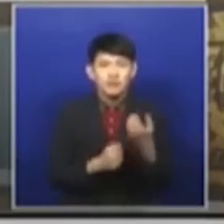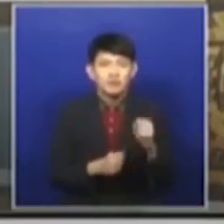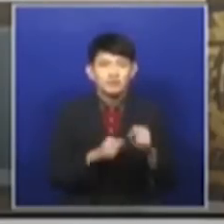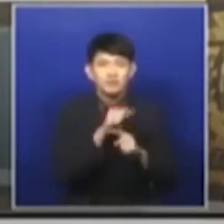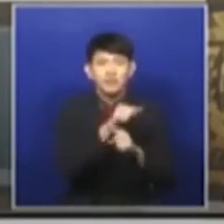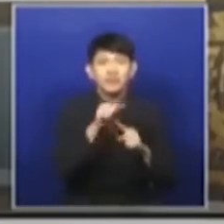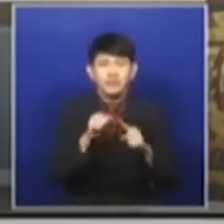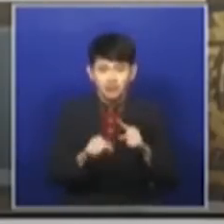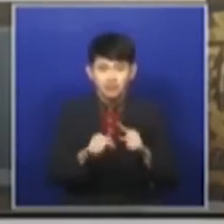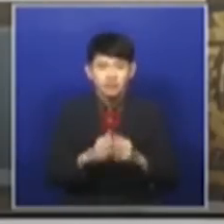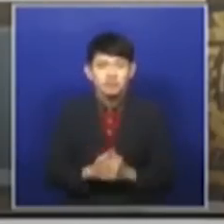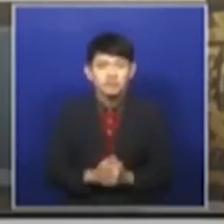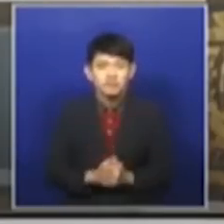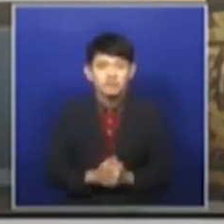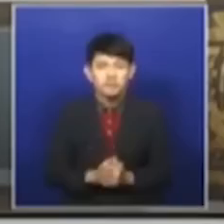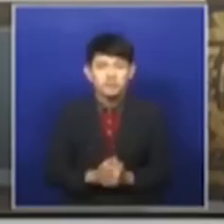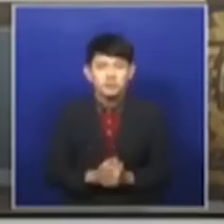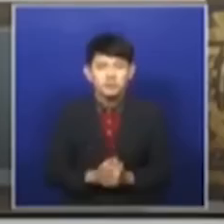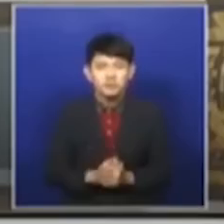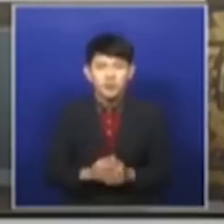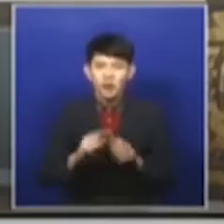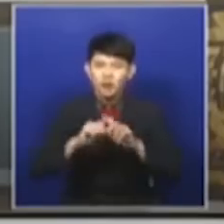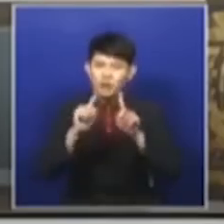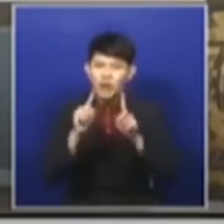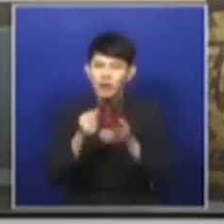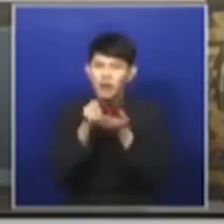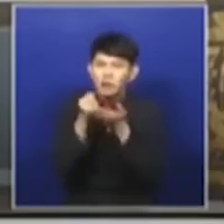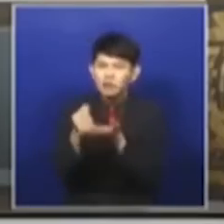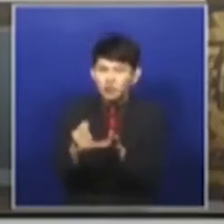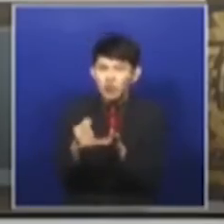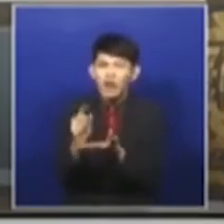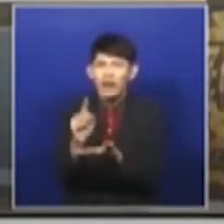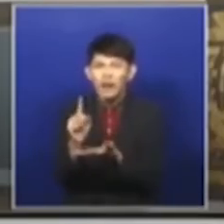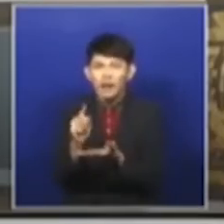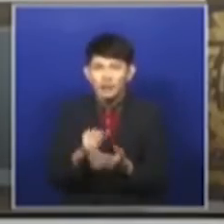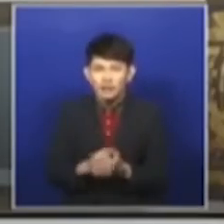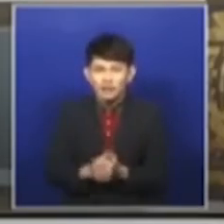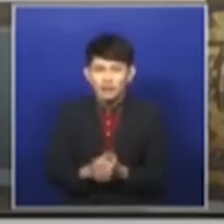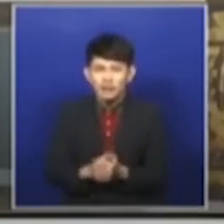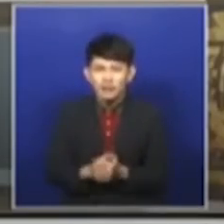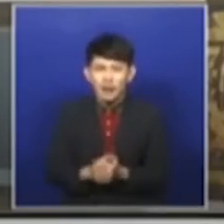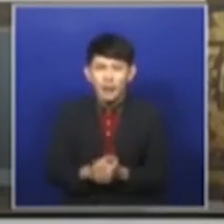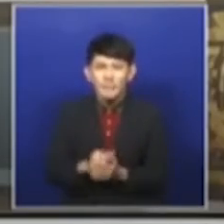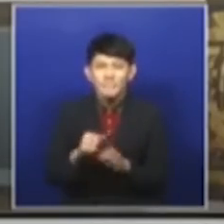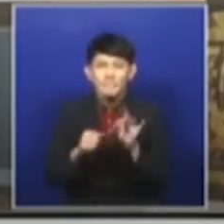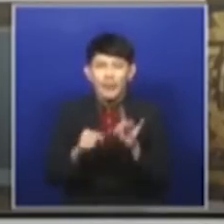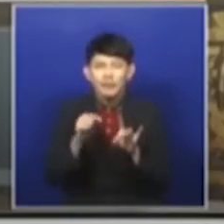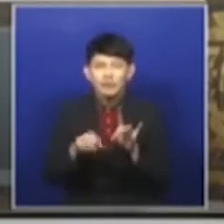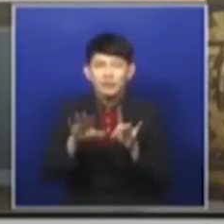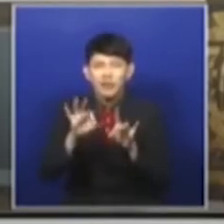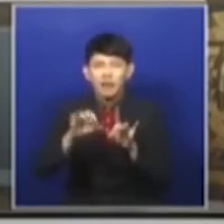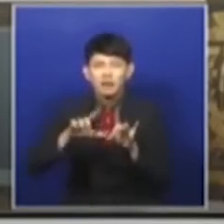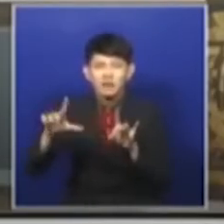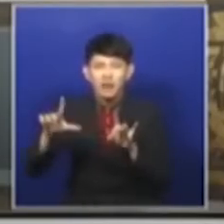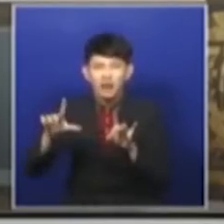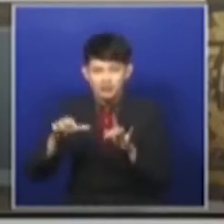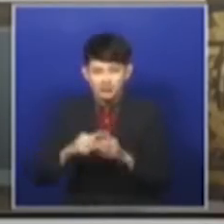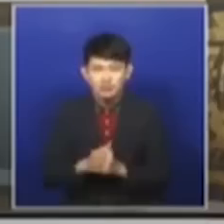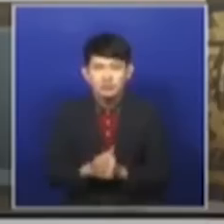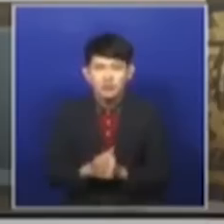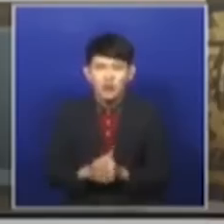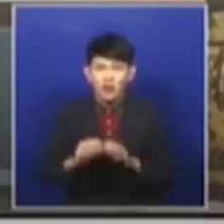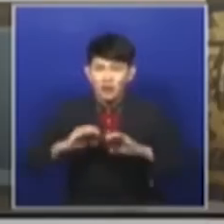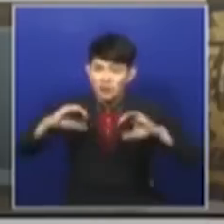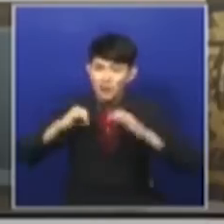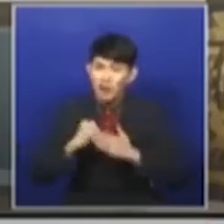ของขนาดสินเชื่อ SME แต่การช่วยเหลือขนาดตราสารหนี้ที่เข้าหลักเกณฑ์ 8.9 แสนล้านบาทรัฐบาล